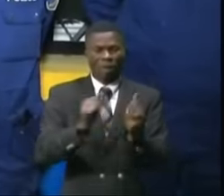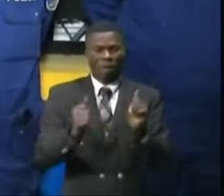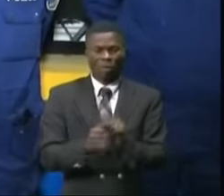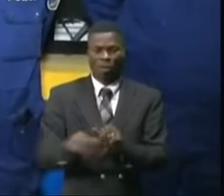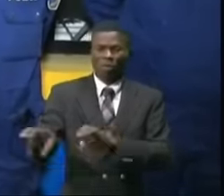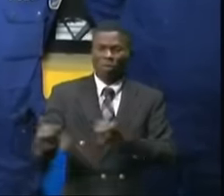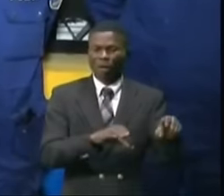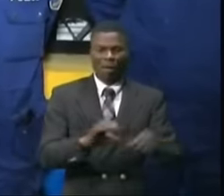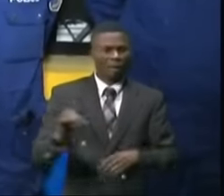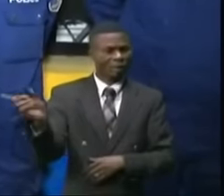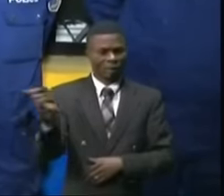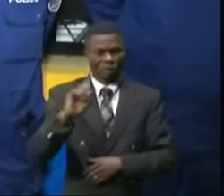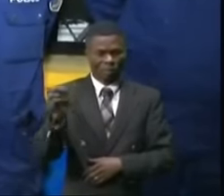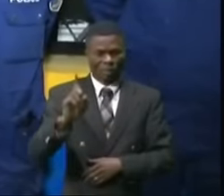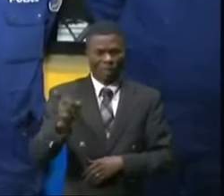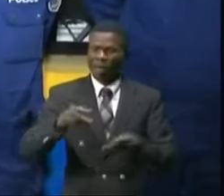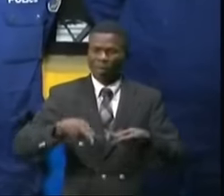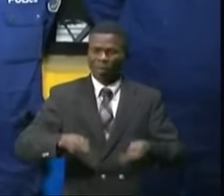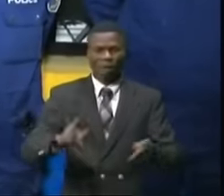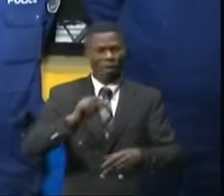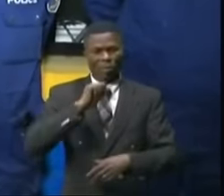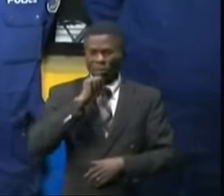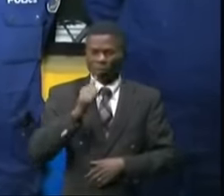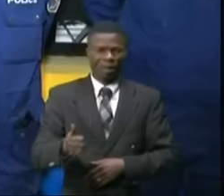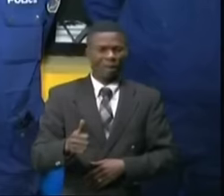aucune manifestation autorisée.